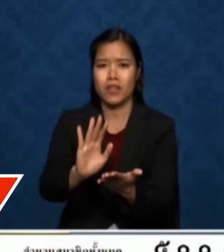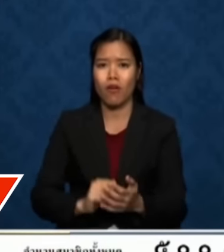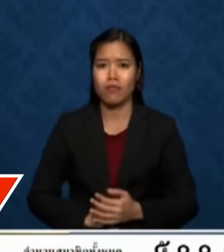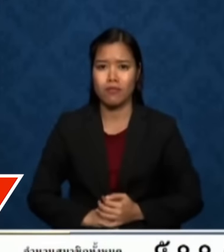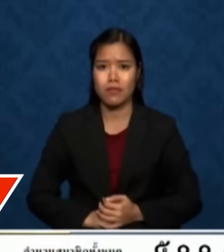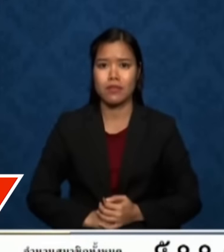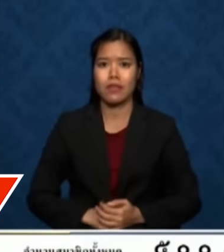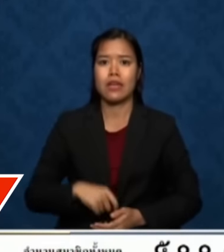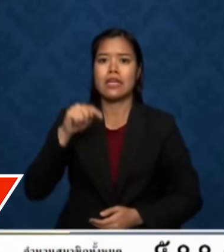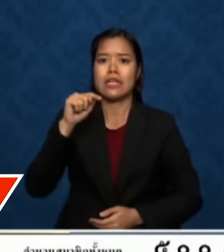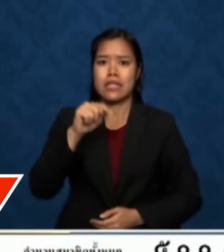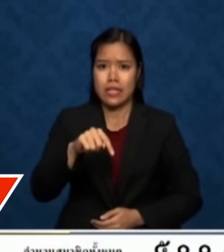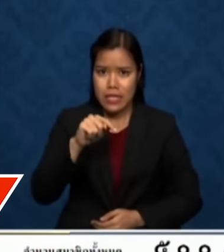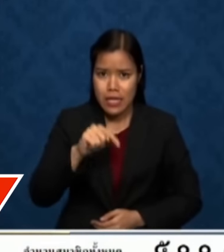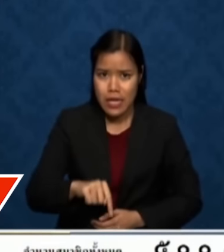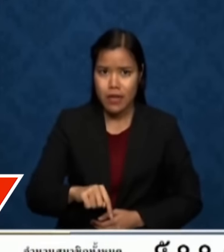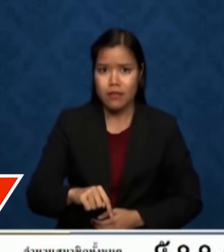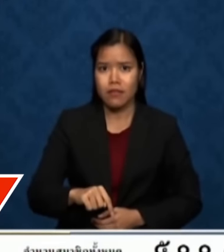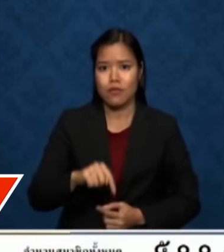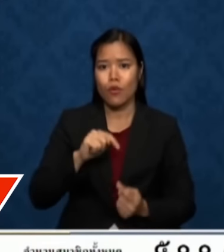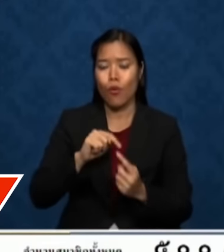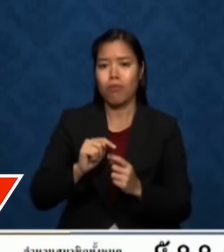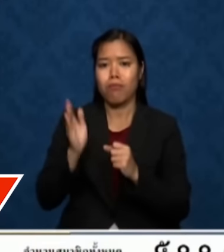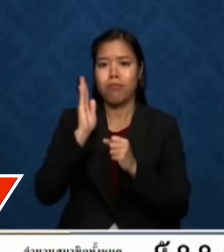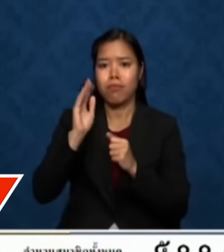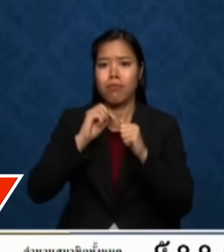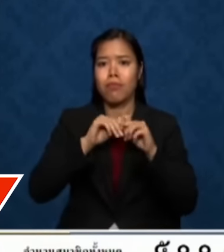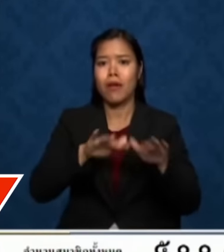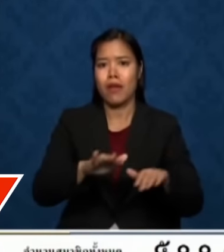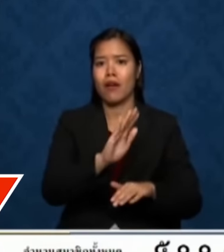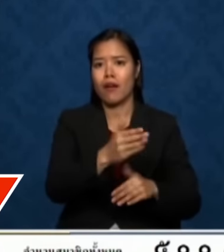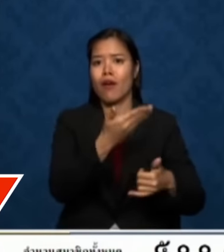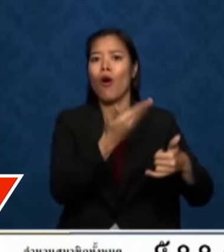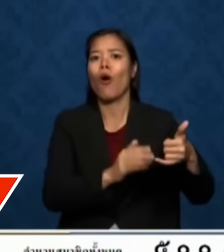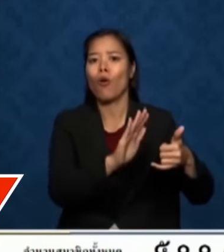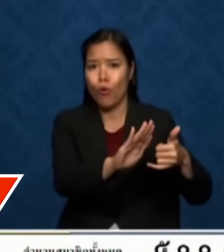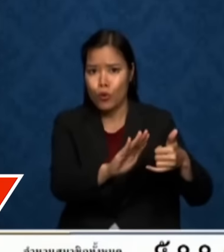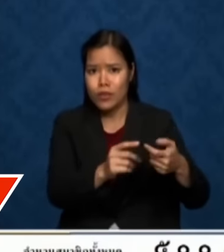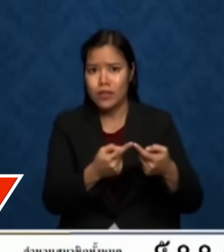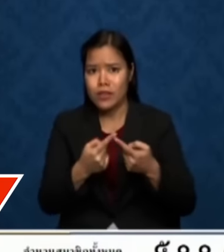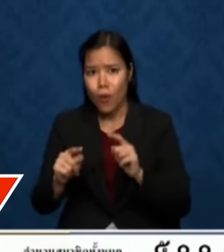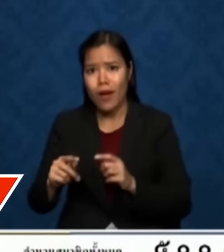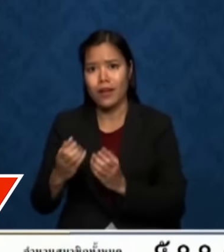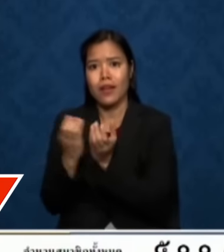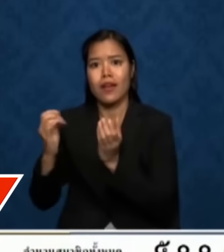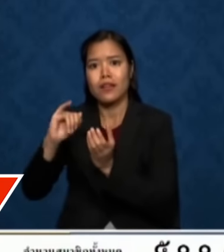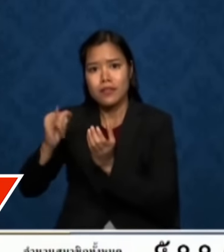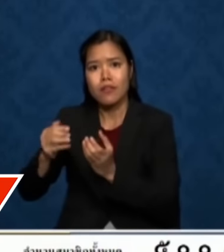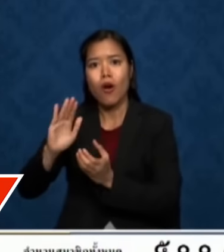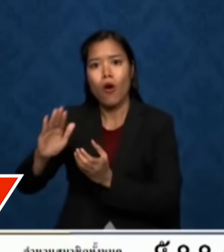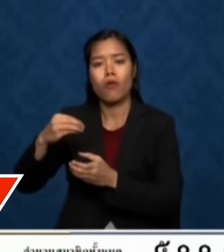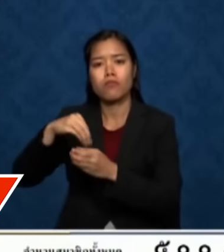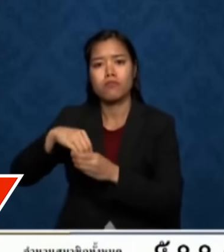นั่นมัน PR ส่วนตัวท่านค่ะมันไม่ใช่บทบาทของสื่อมวลชนทำความเข้าใจเสียใหม่นะคะ